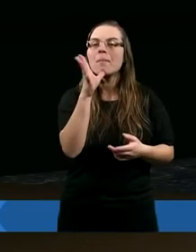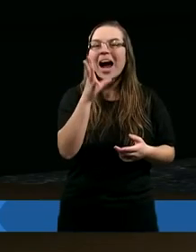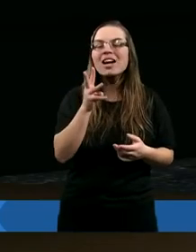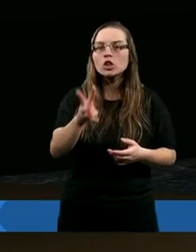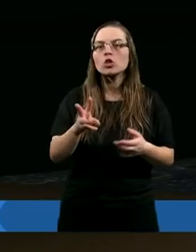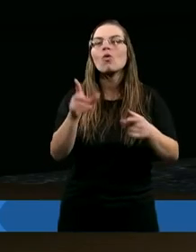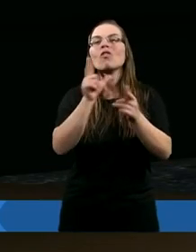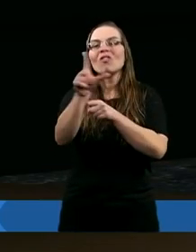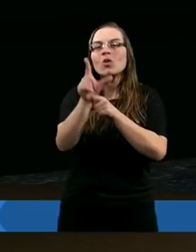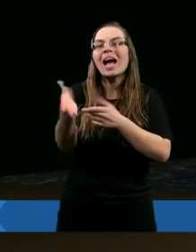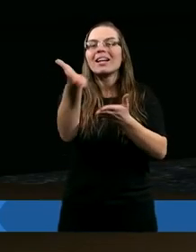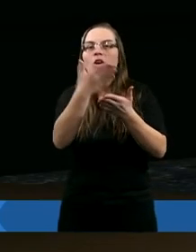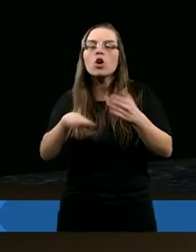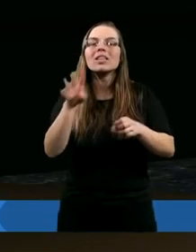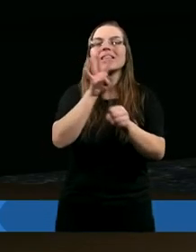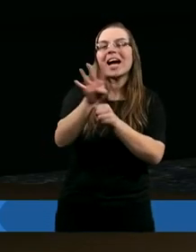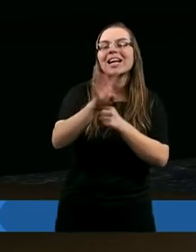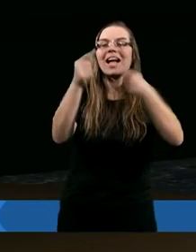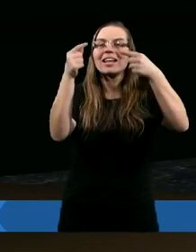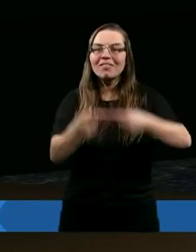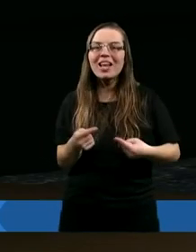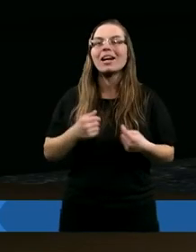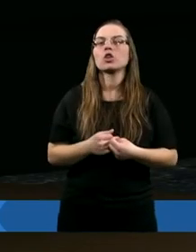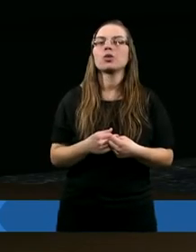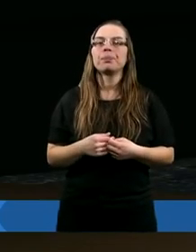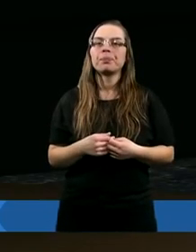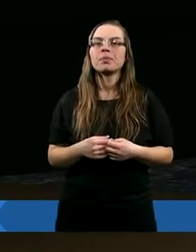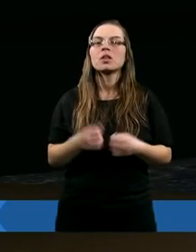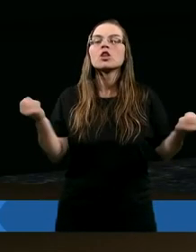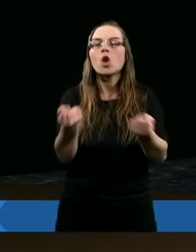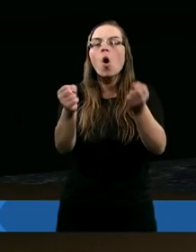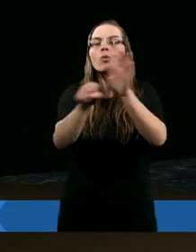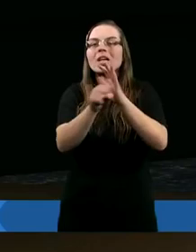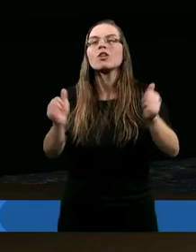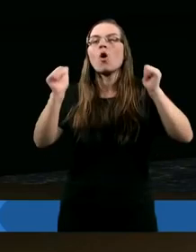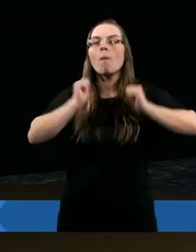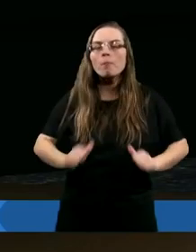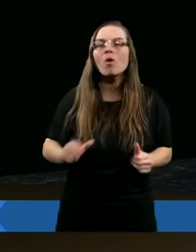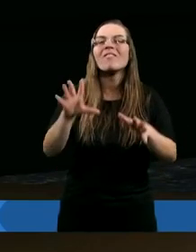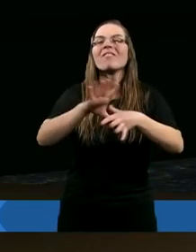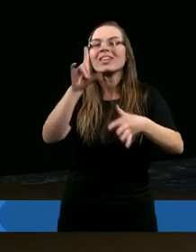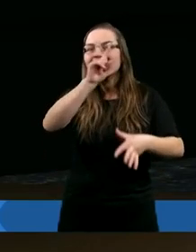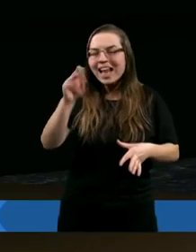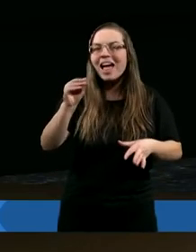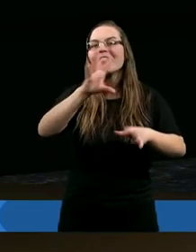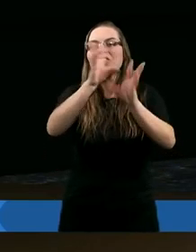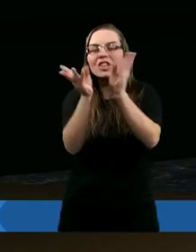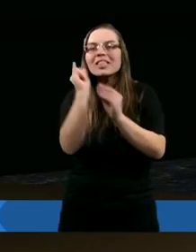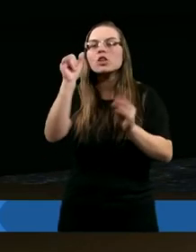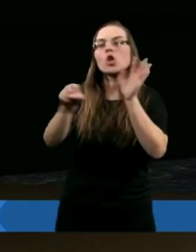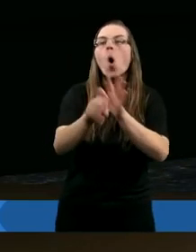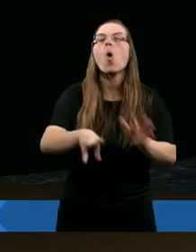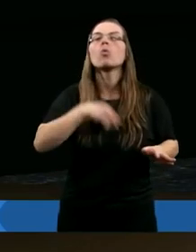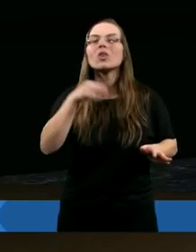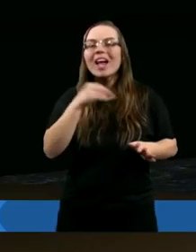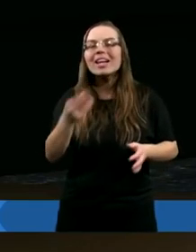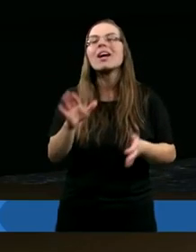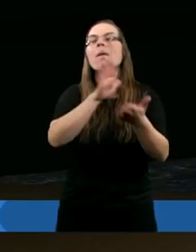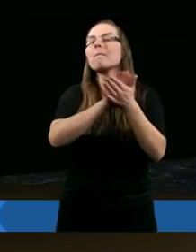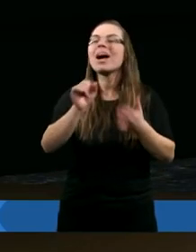Hebrajczyków 12 rozdział 14 wiersz. Dążcie do pokoju ze wszystkimi i do uświęcenia,